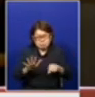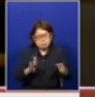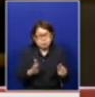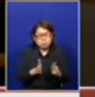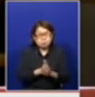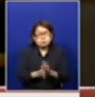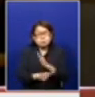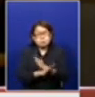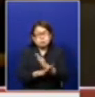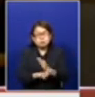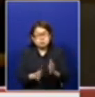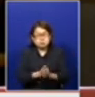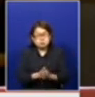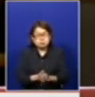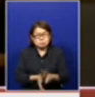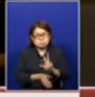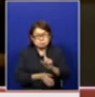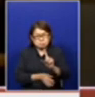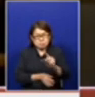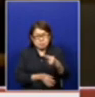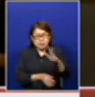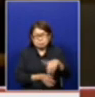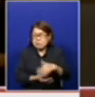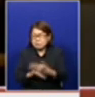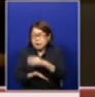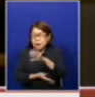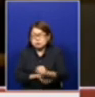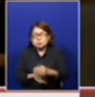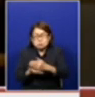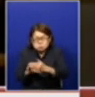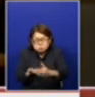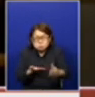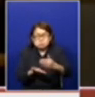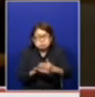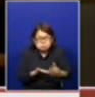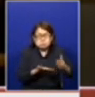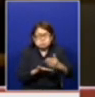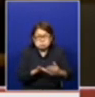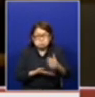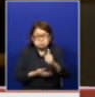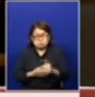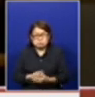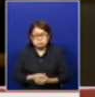เขาสิครับเอานายพิเชษคุณก็อยากได้เหร